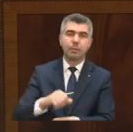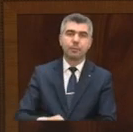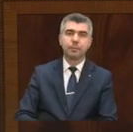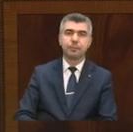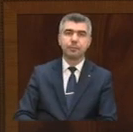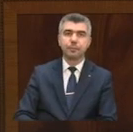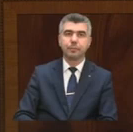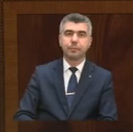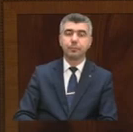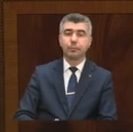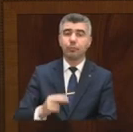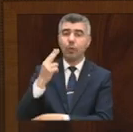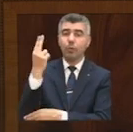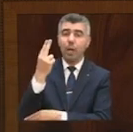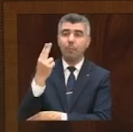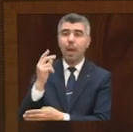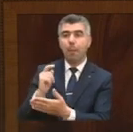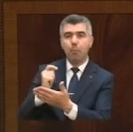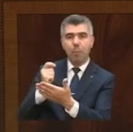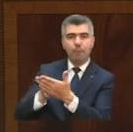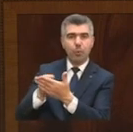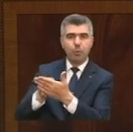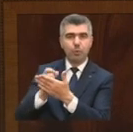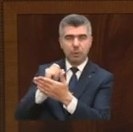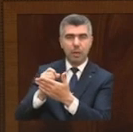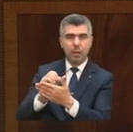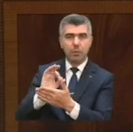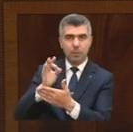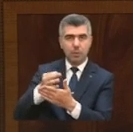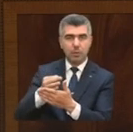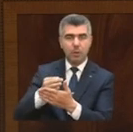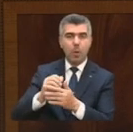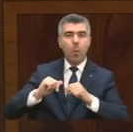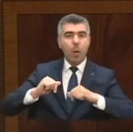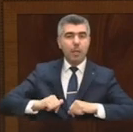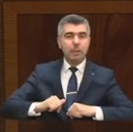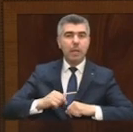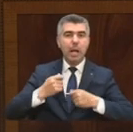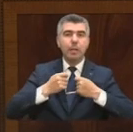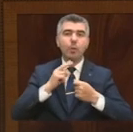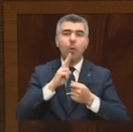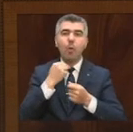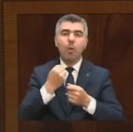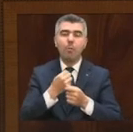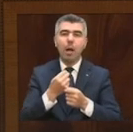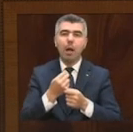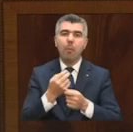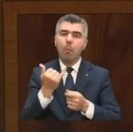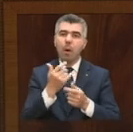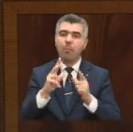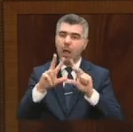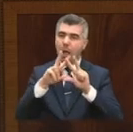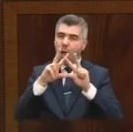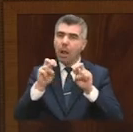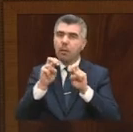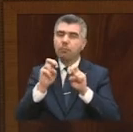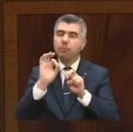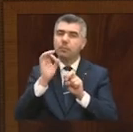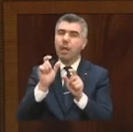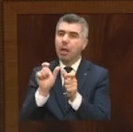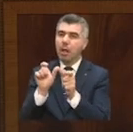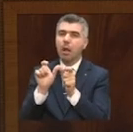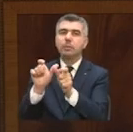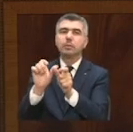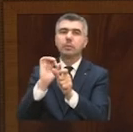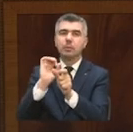في التعليم العالي الخصوصيه تعين السيد رئيس الحكومه السيد الوزير ان يخضع الى المراقبه الصارمه ويجب